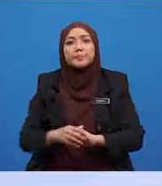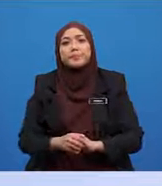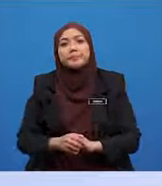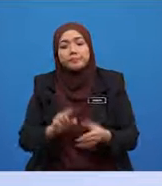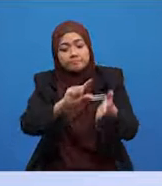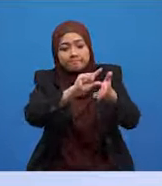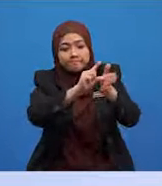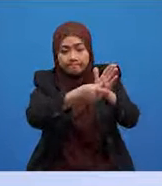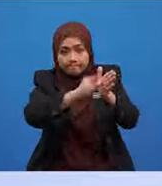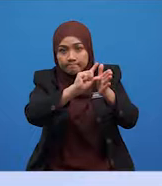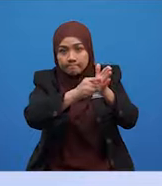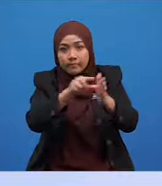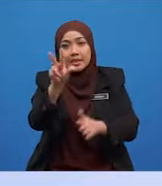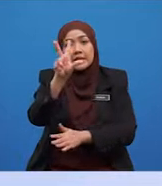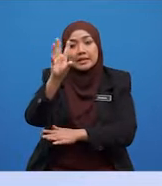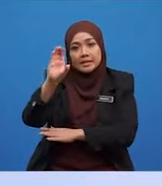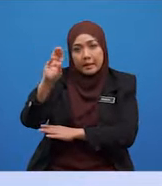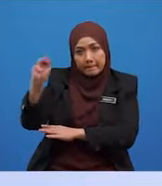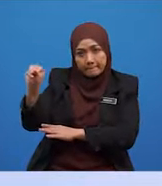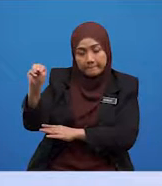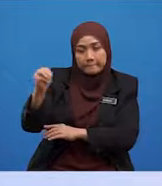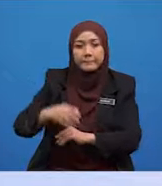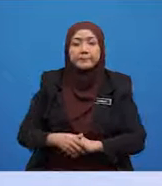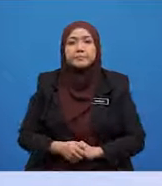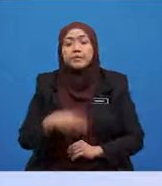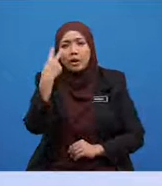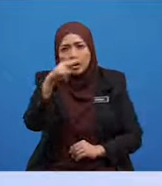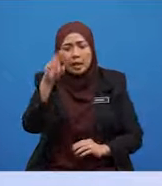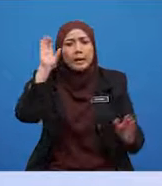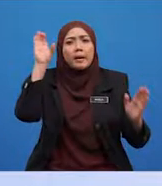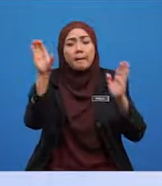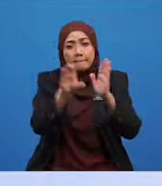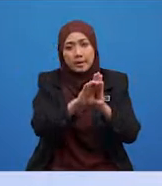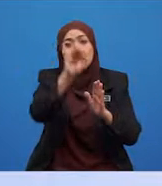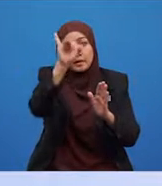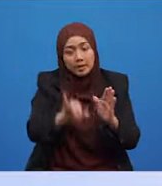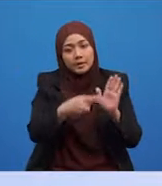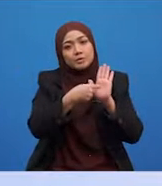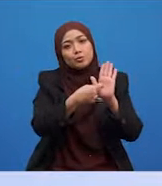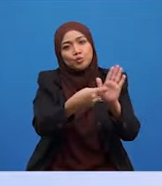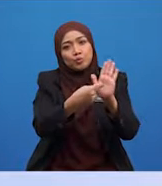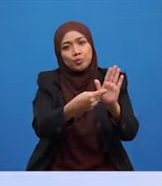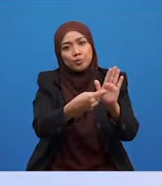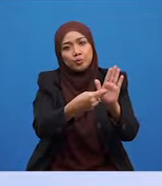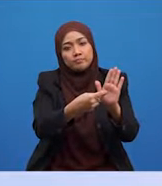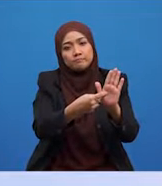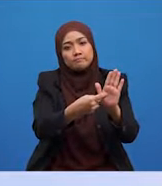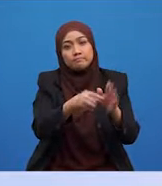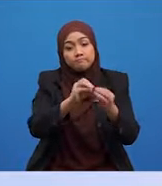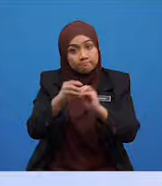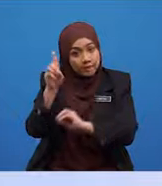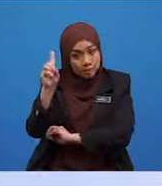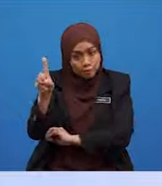3 cm. Sila lihat paparan aktiviti 4. Langkah